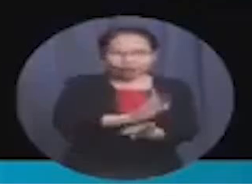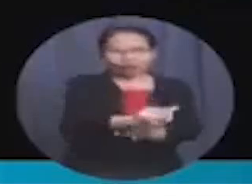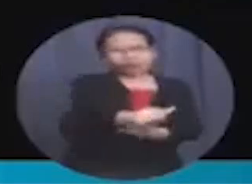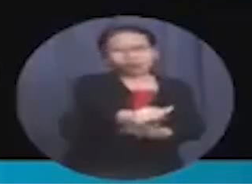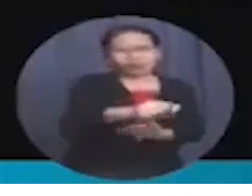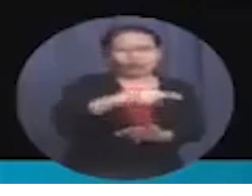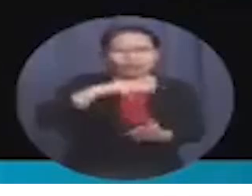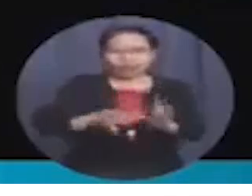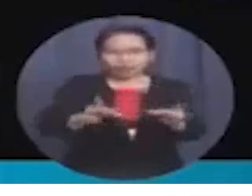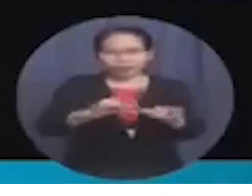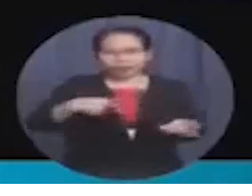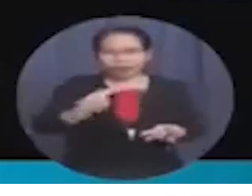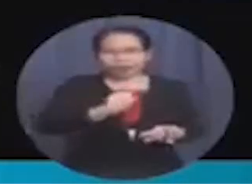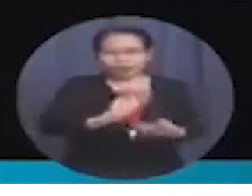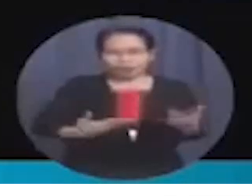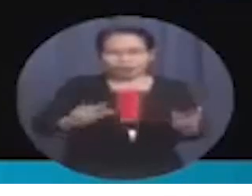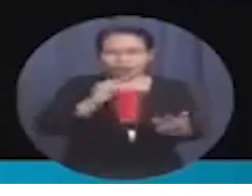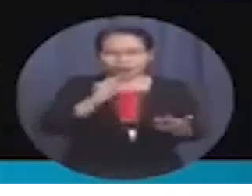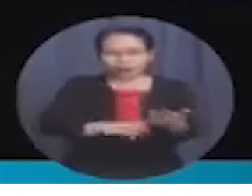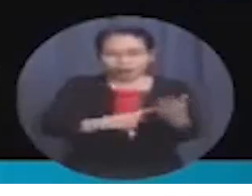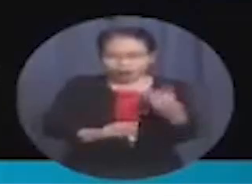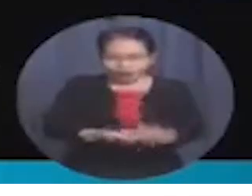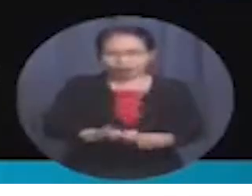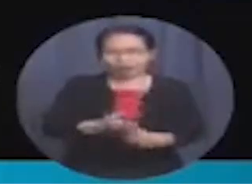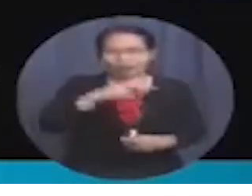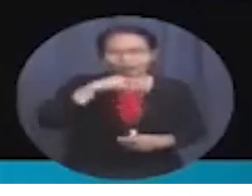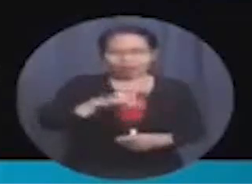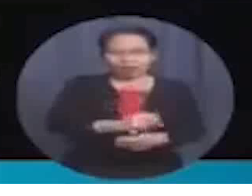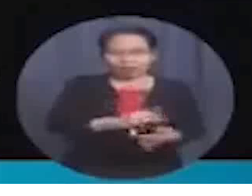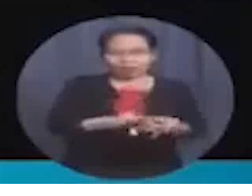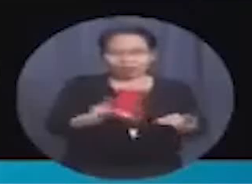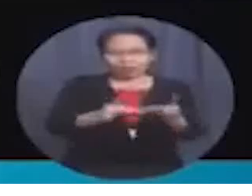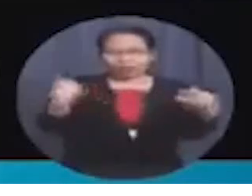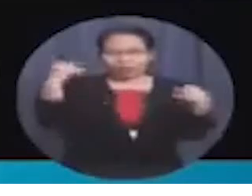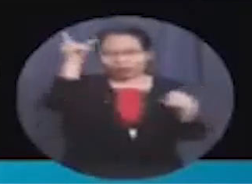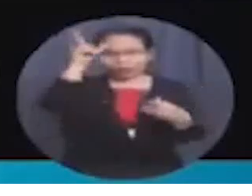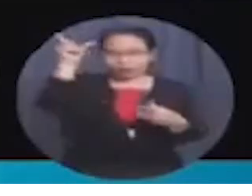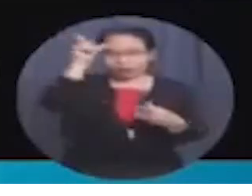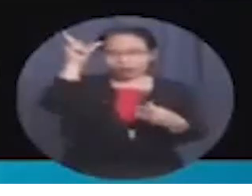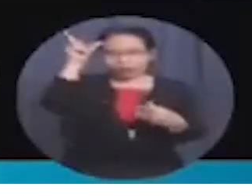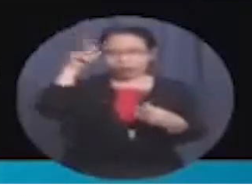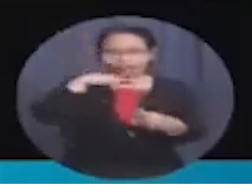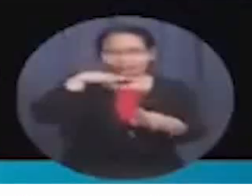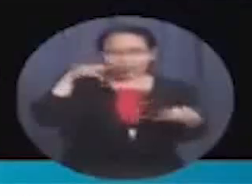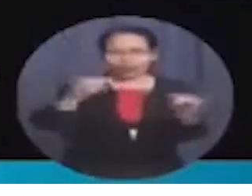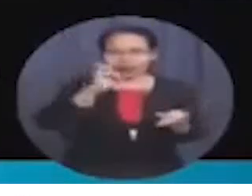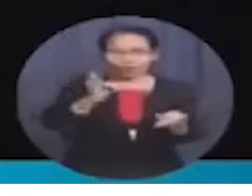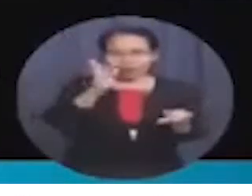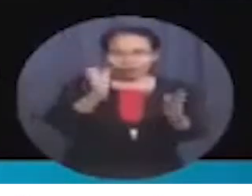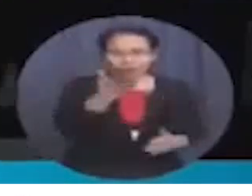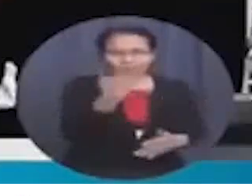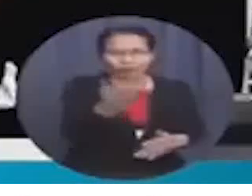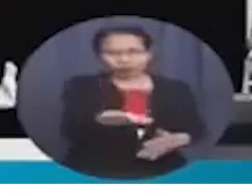Hindi kwento-kwento sinasabi ko, nasa Biblia. May ebidensya, may logic. Hindi kagaya ng mga pastor